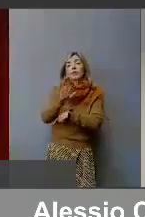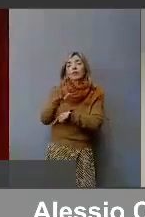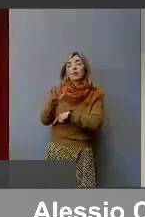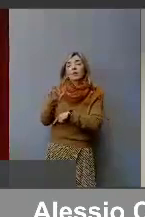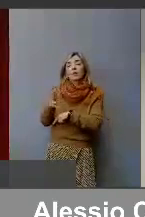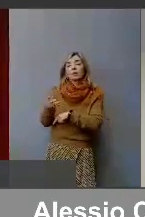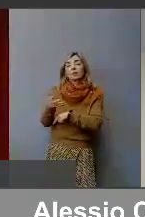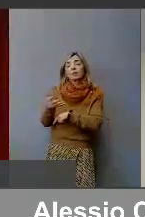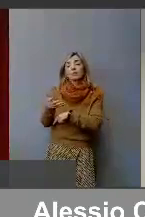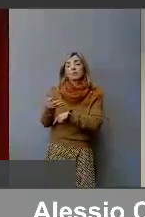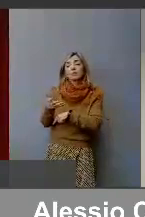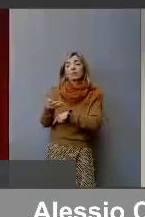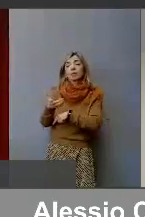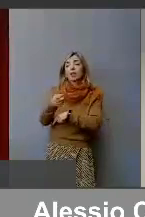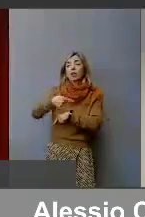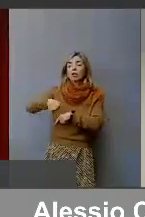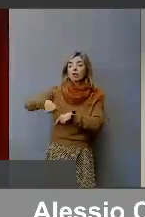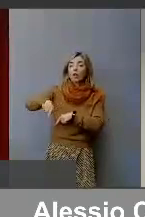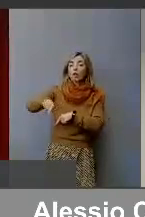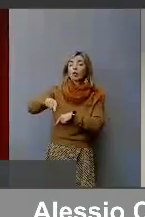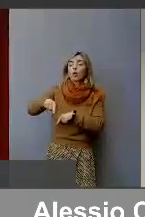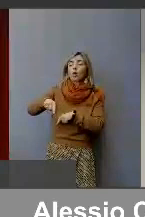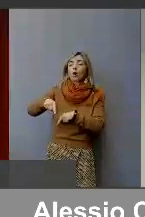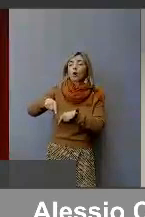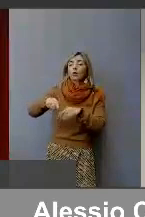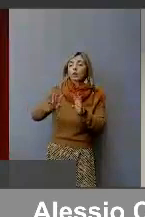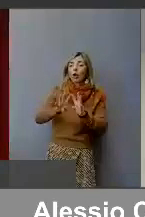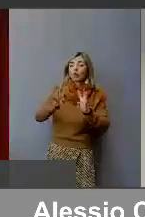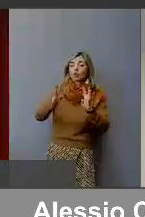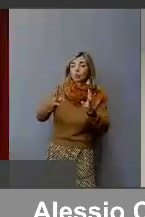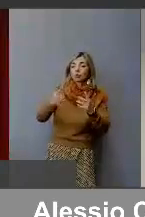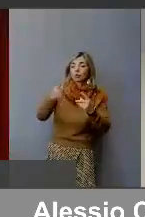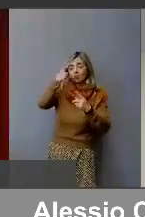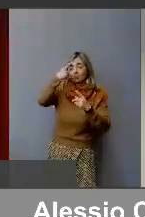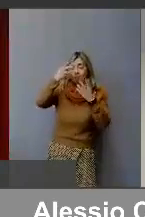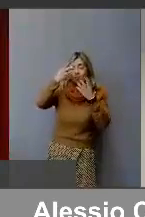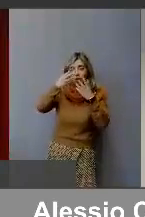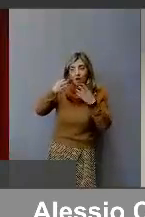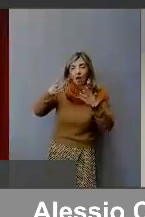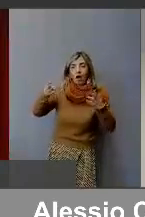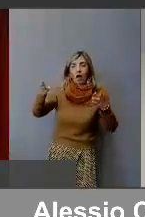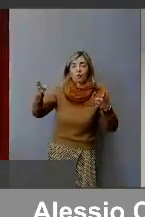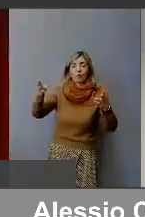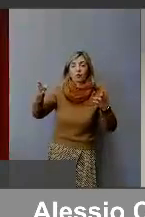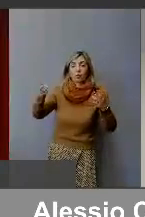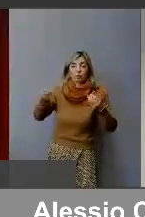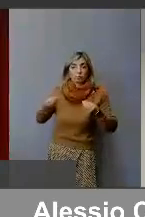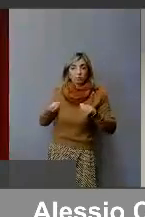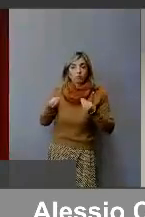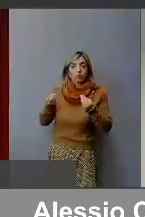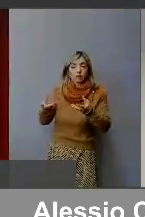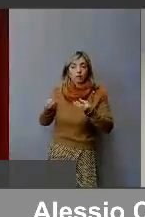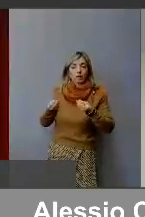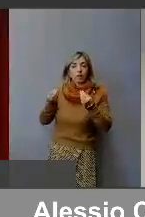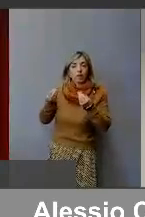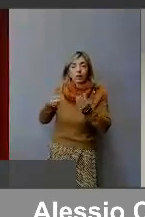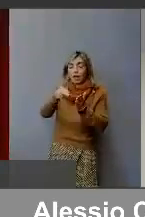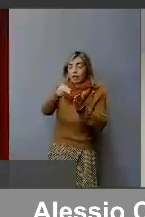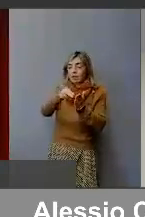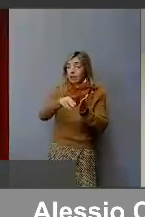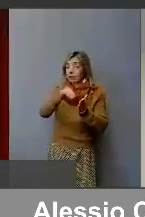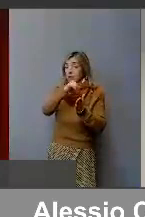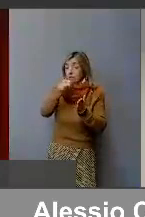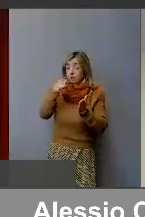della nostra amministrazione della nostra c'è un pannello chiaramente fornire tutti i dati che sono necessari per raggiungere